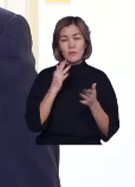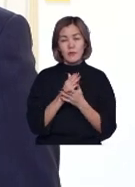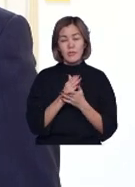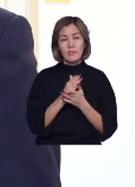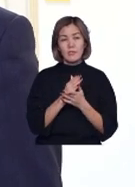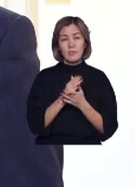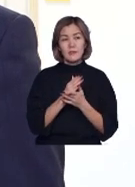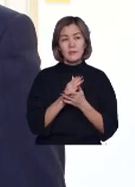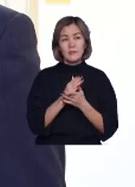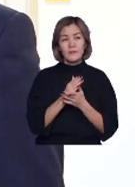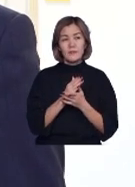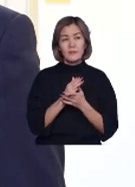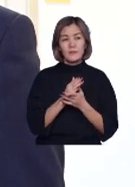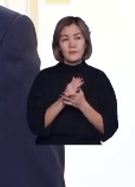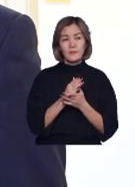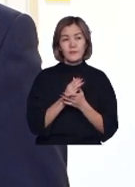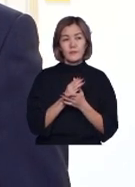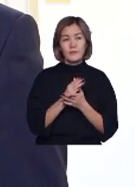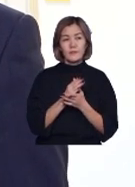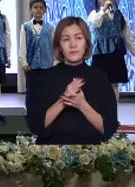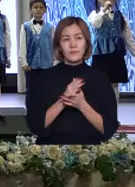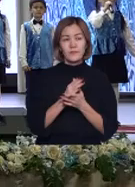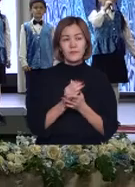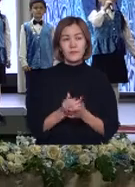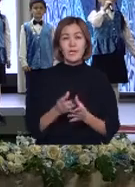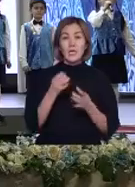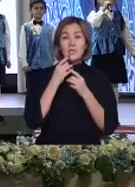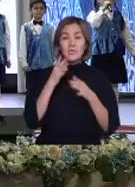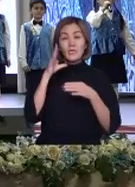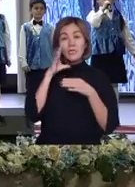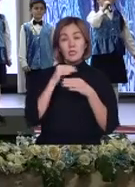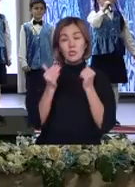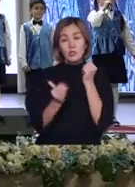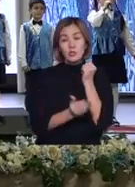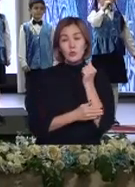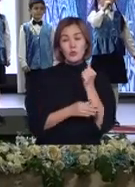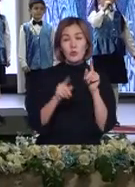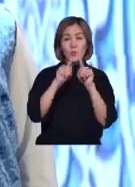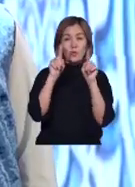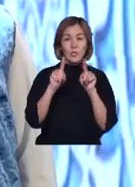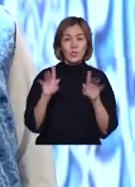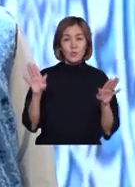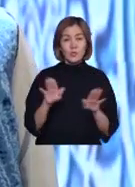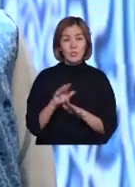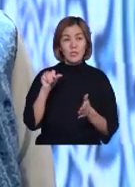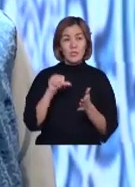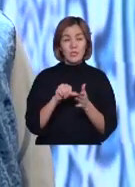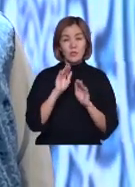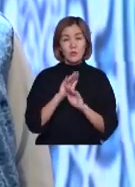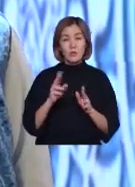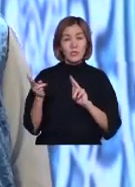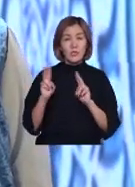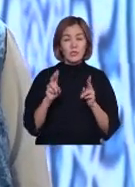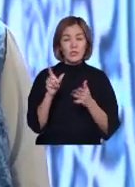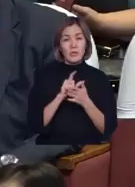бар. Олар ұстаздардың ұстазы деп айтсам артық болмайды. Салтанатты кештің соңы өнер жұлдыздарының концертімен түйінделді. Оқушылар ән